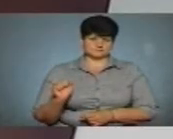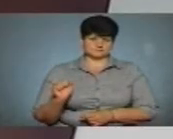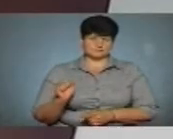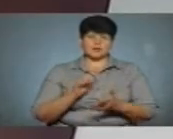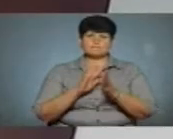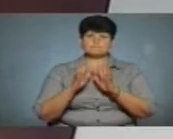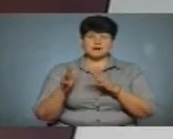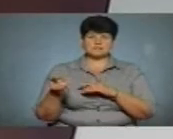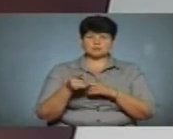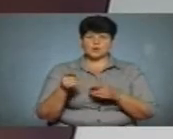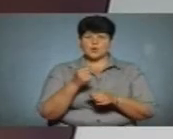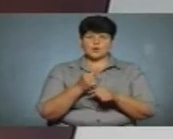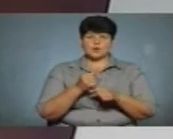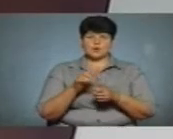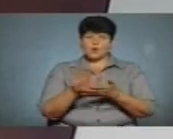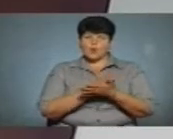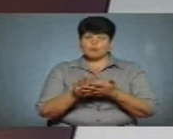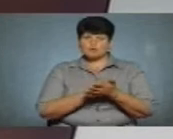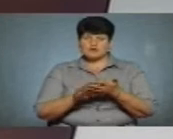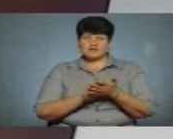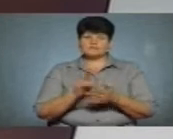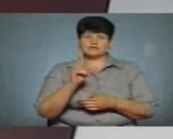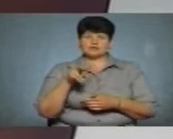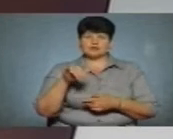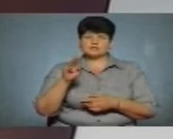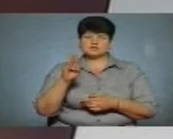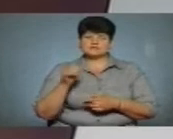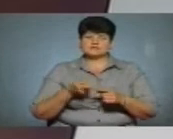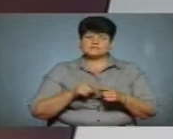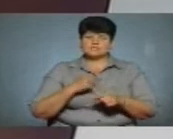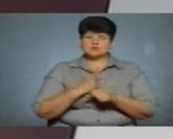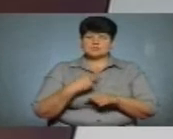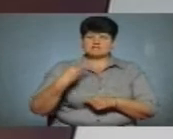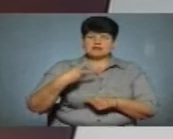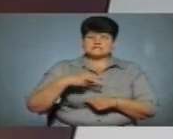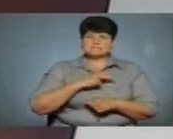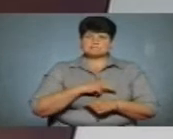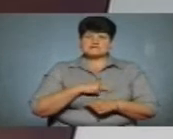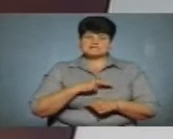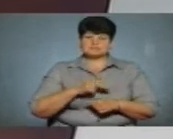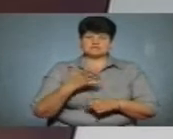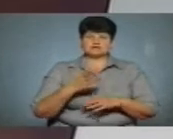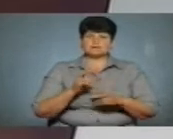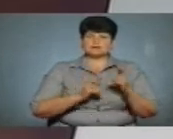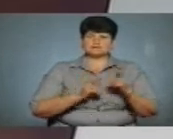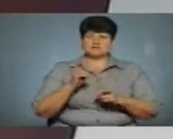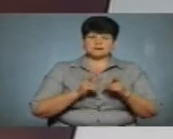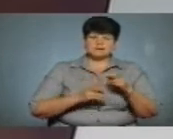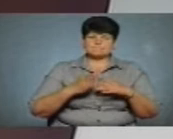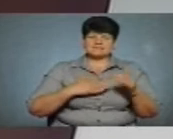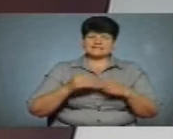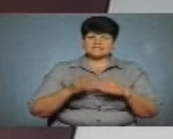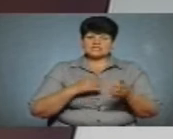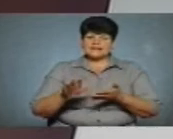Парки Тернополя обробляють від кліщів. Це роблять 20 працівників комунального підприємства «Профілактична дезінфекція», розповів директор цього підприємства